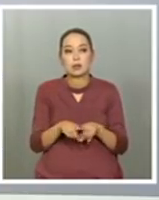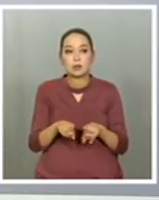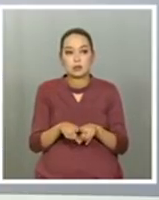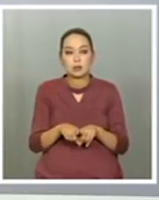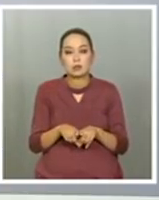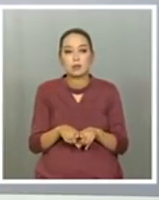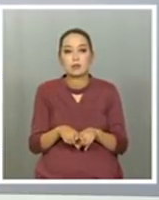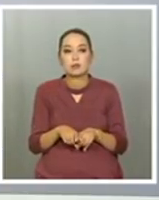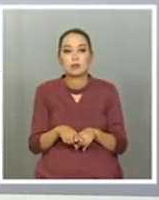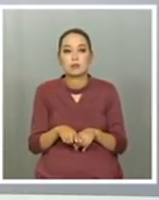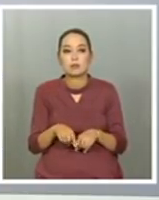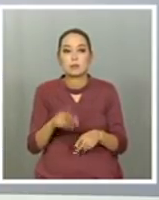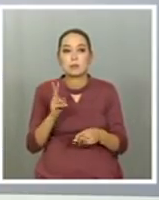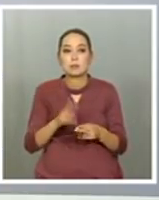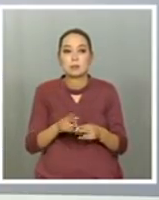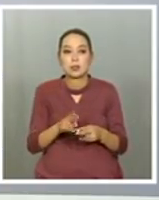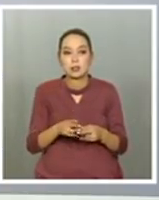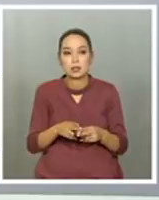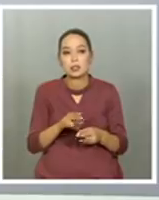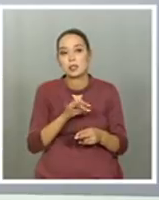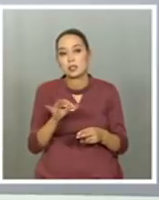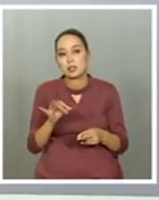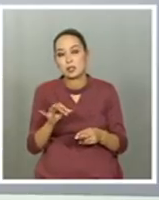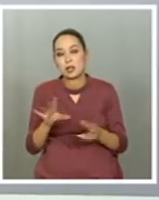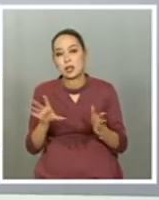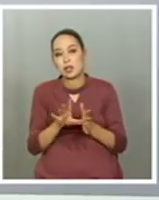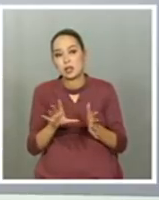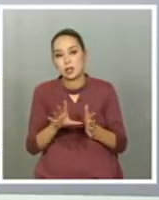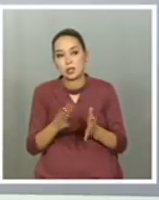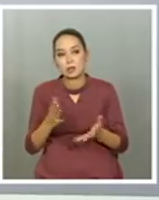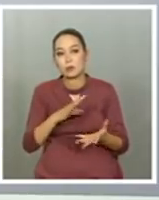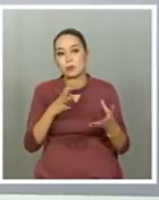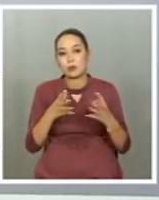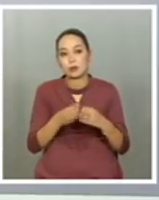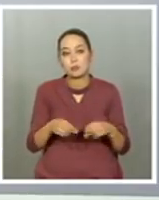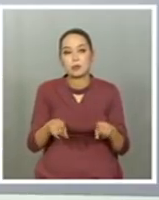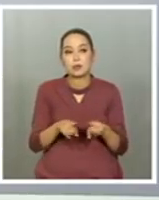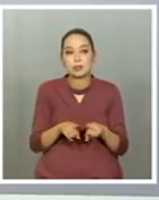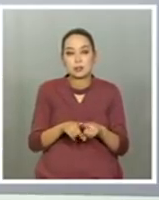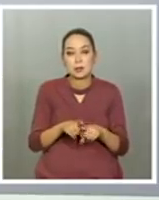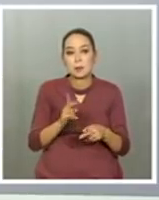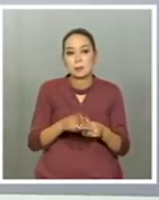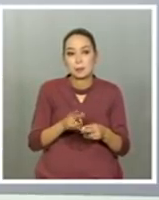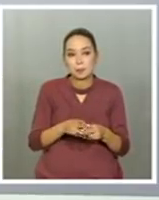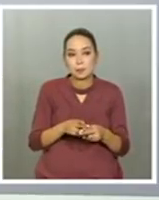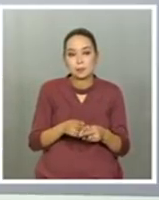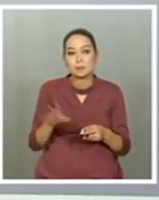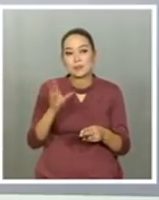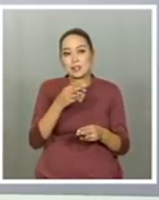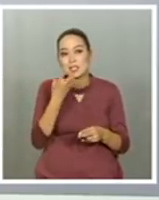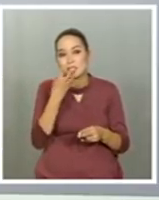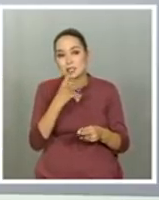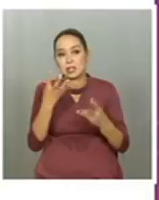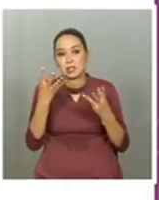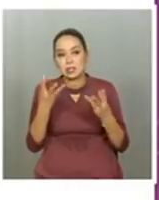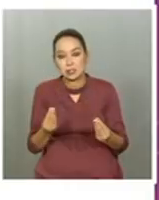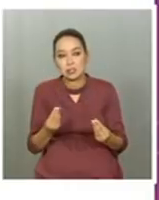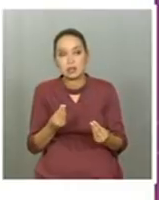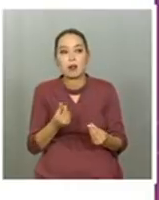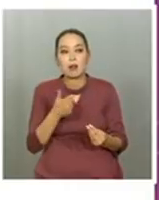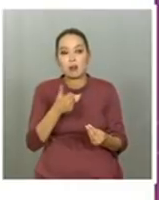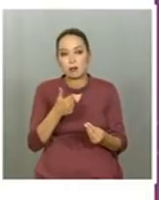себепті металдармен және электр терістілігі өзінен кіші бейметалдармен қыздырған кезде жақсы